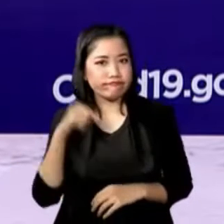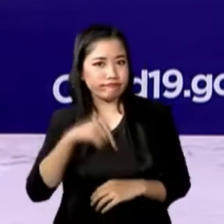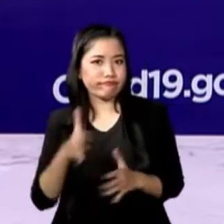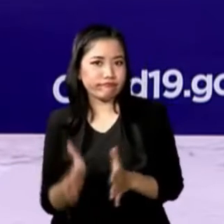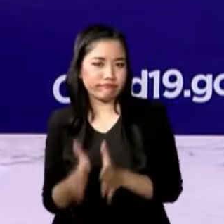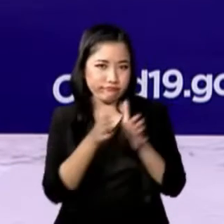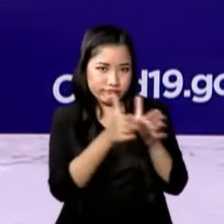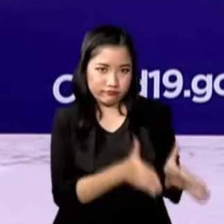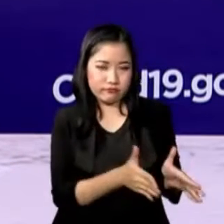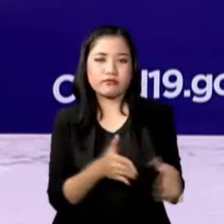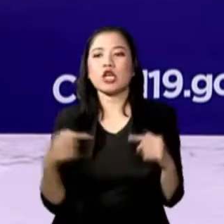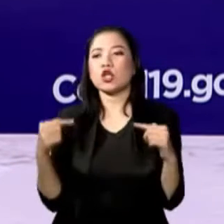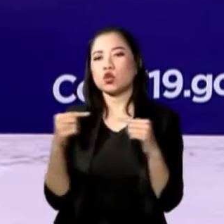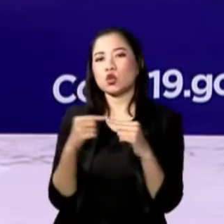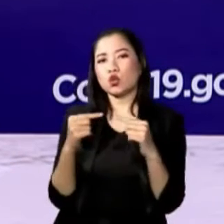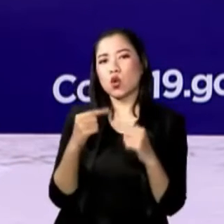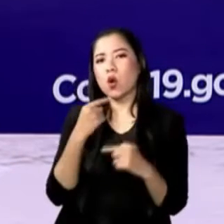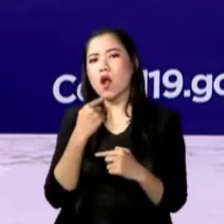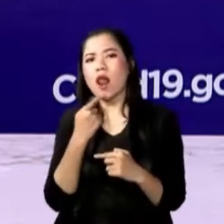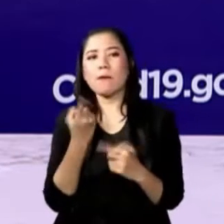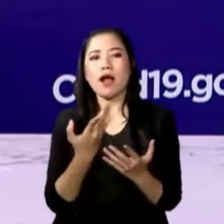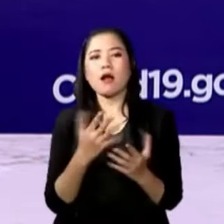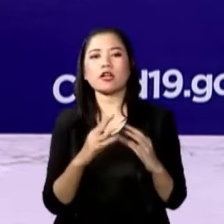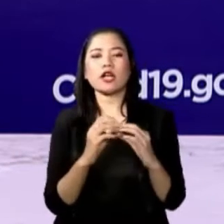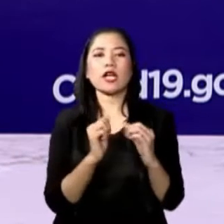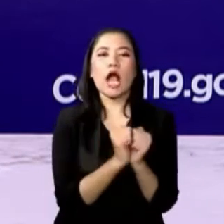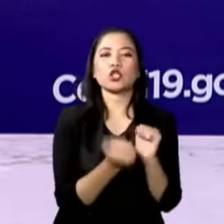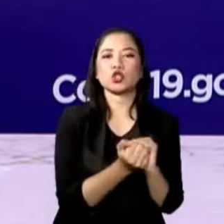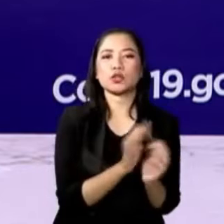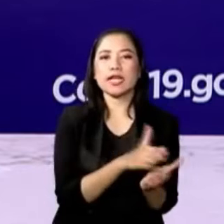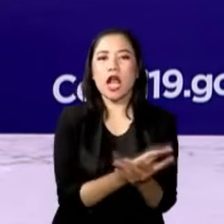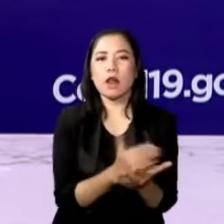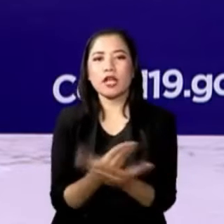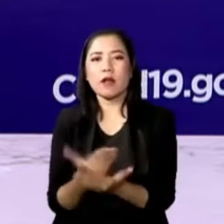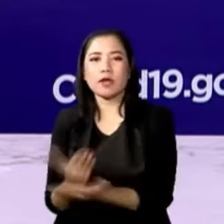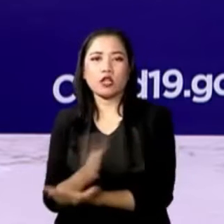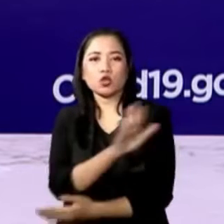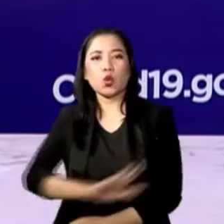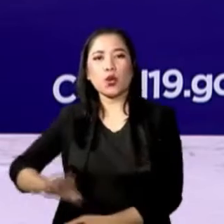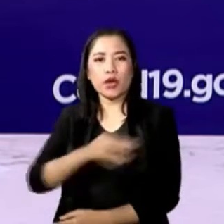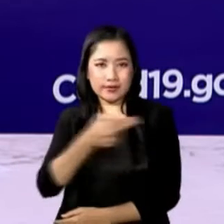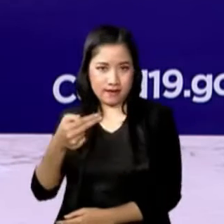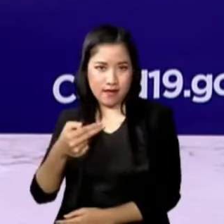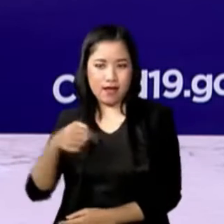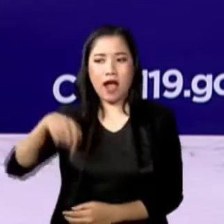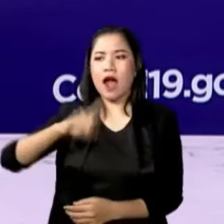Selanjutnya, terkait dengan perkembangan kasus kematian secara nasional, setelah mengalami